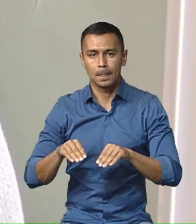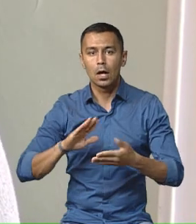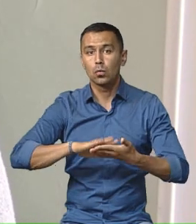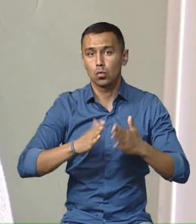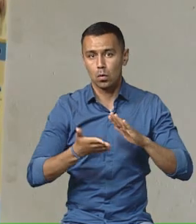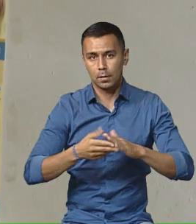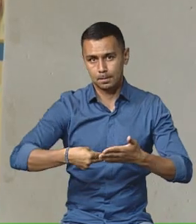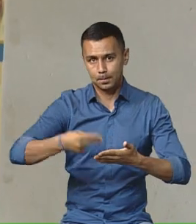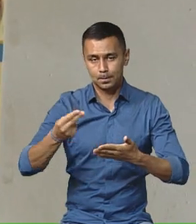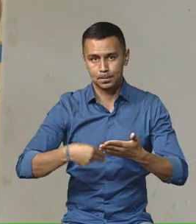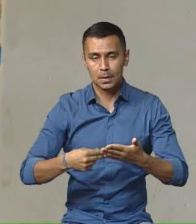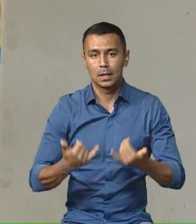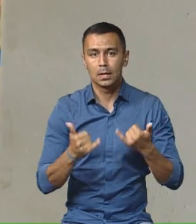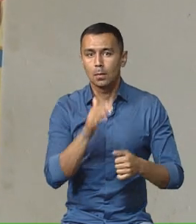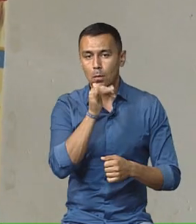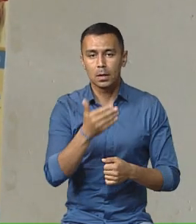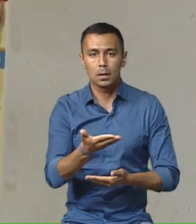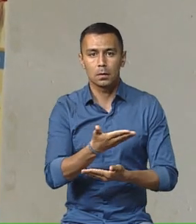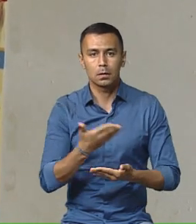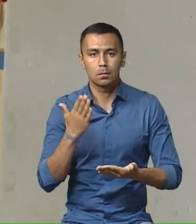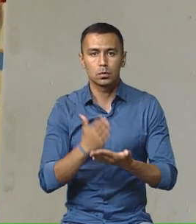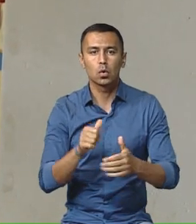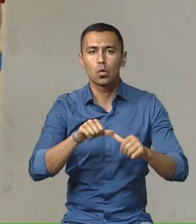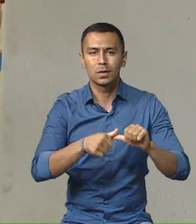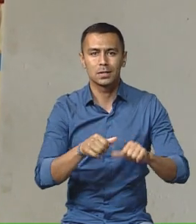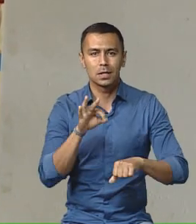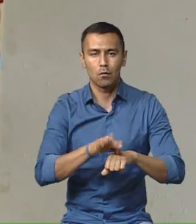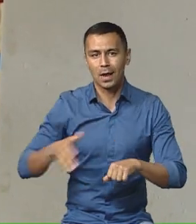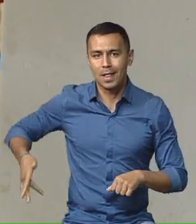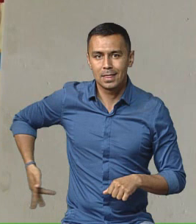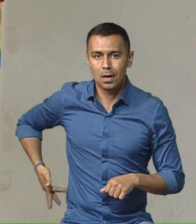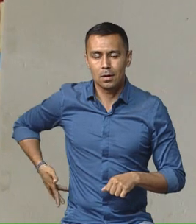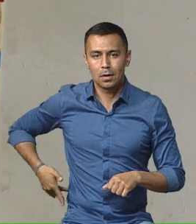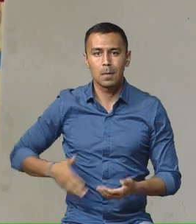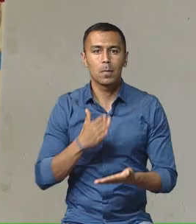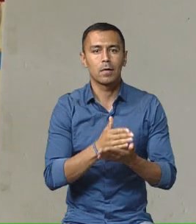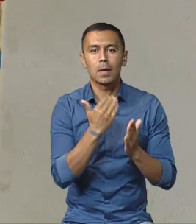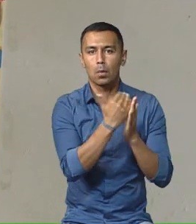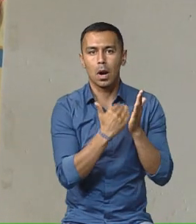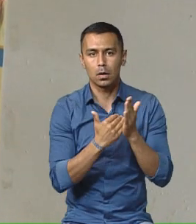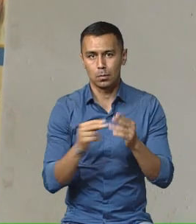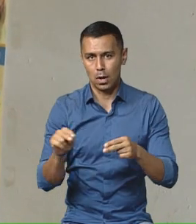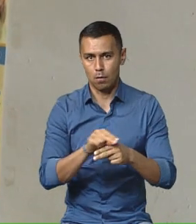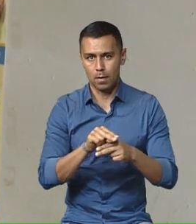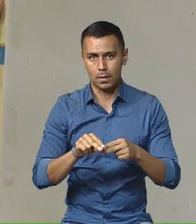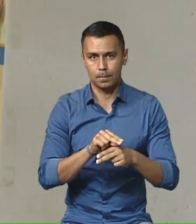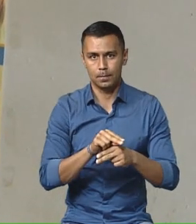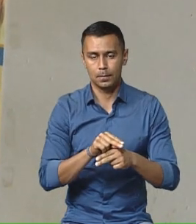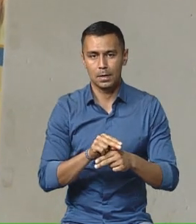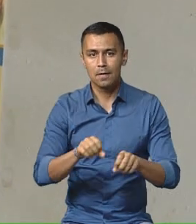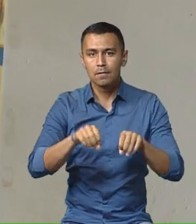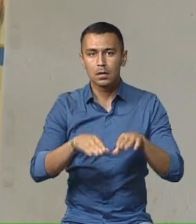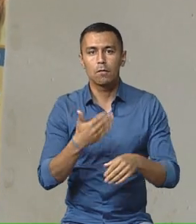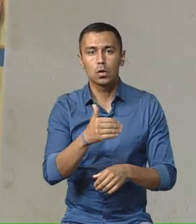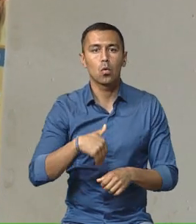договір. На даний момент має хронічне захворювання нирок і перебуває на програмному гемодіалізі. Вирішив,